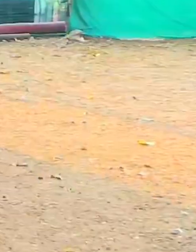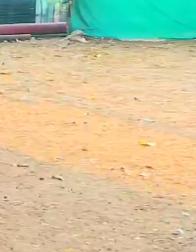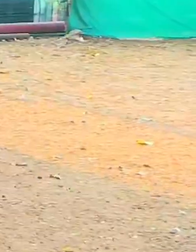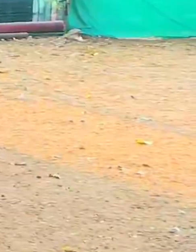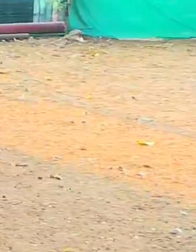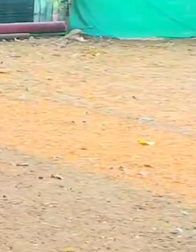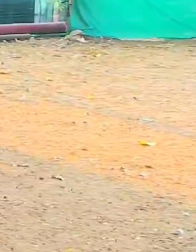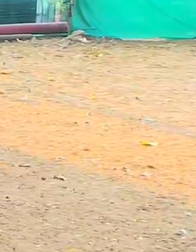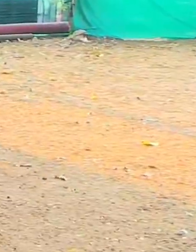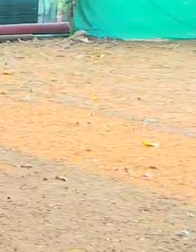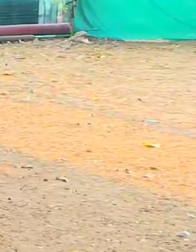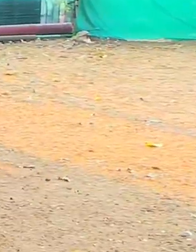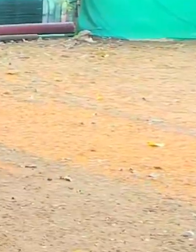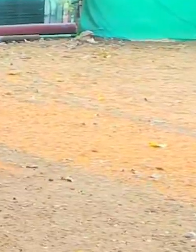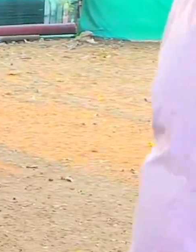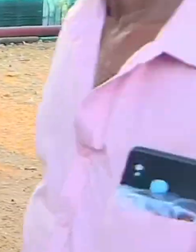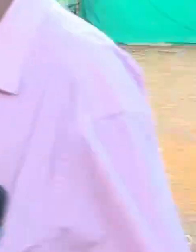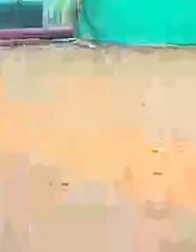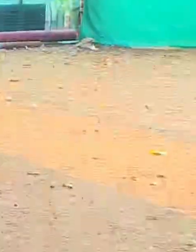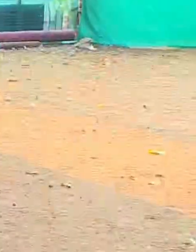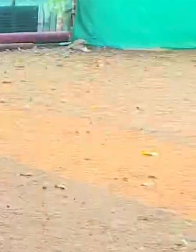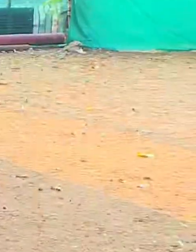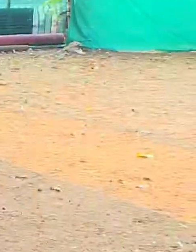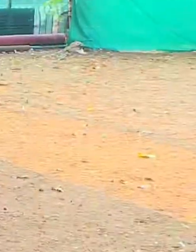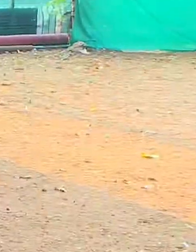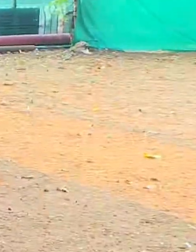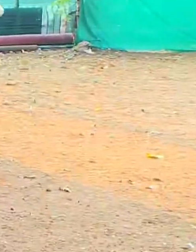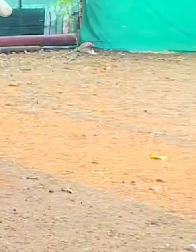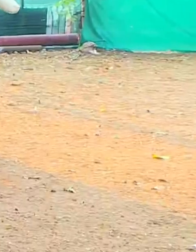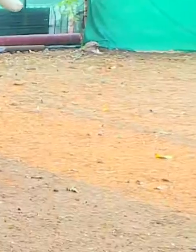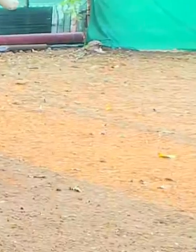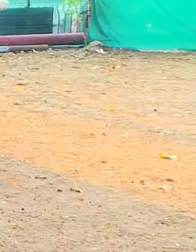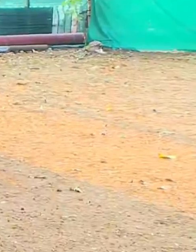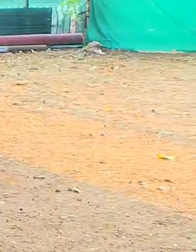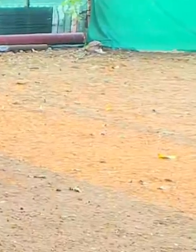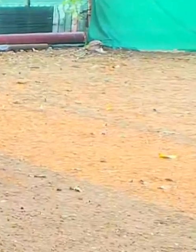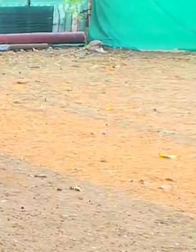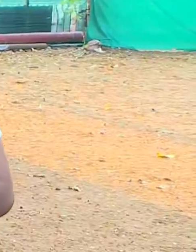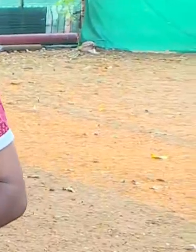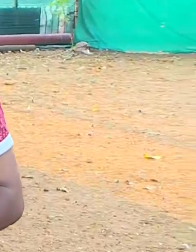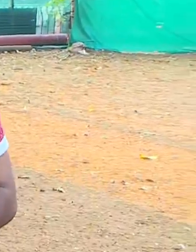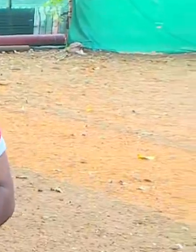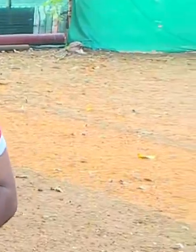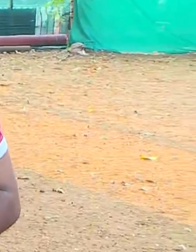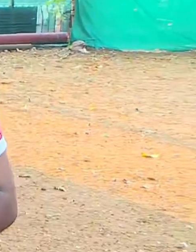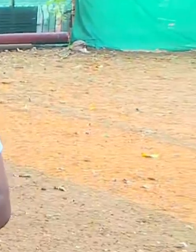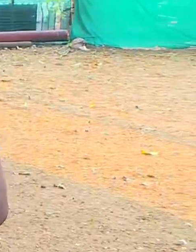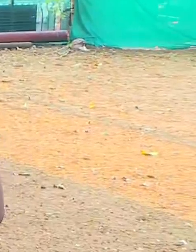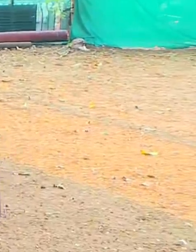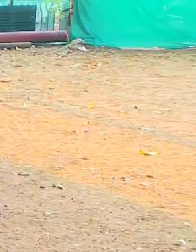ഗോപികൃഷ്ണൻ, CMS സ്കൂളിൽ തൃശൂർ റൗണ്ടിലുള്ള CMS സ്കൂളിന് സമീപമാണ് ഈ വൈദ്യപരിശോധന, ആനകൾക്ക് വേണ്ടിയുള്ള ഫിറ്റ്നസ് പരിശോധന നടത്തുന്നത്.